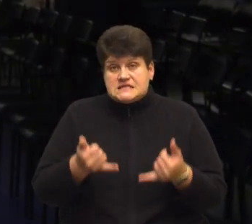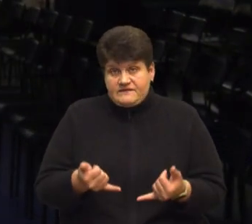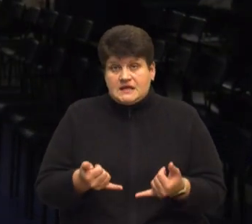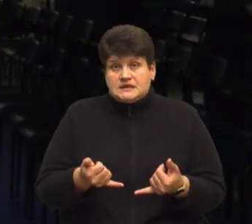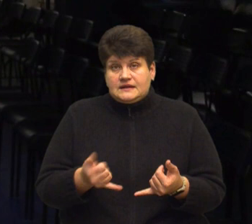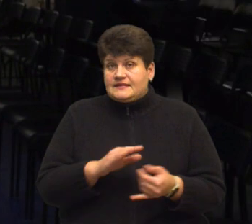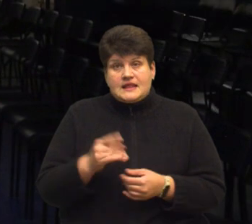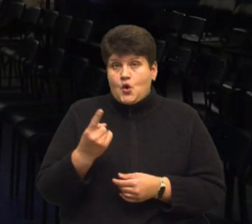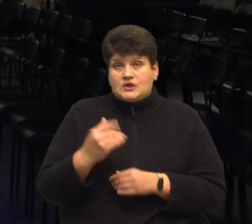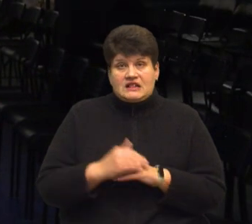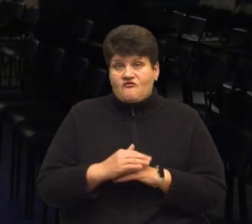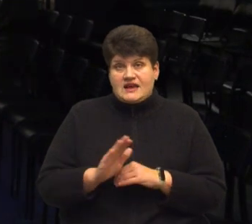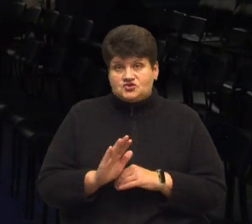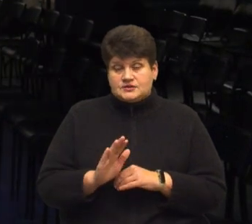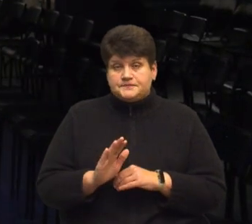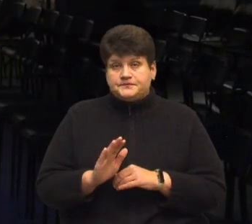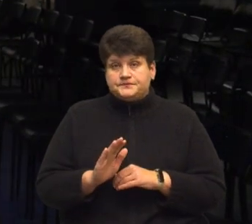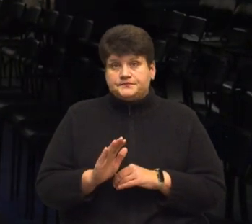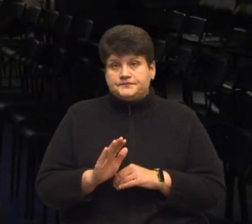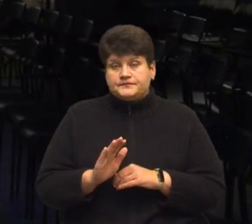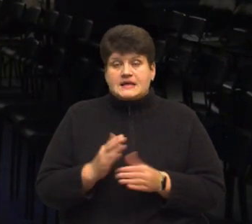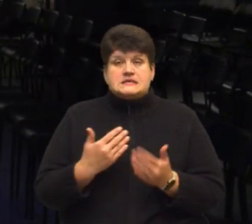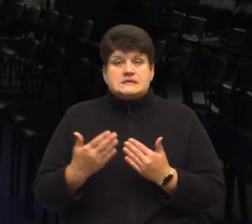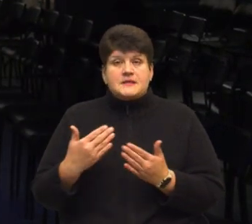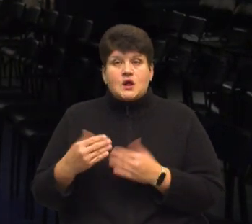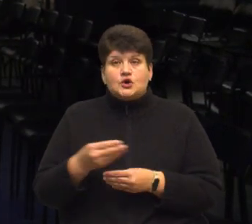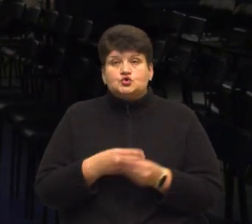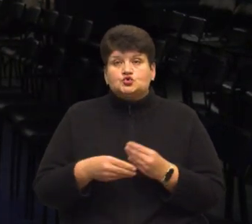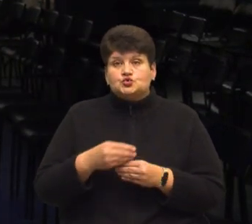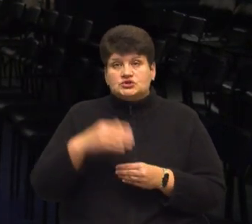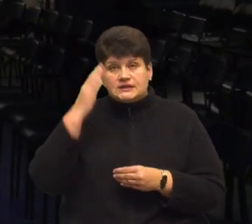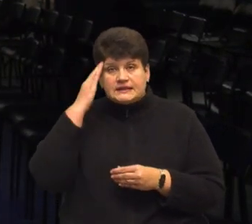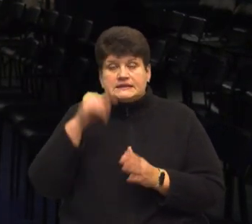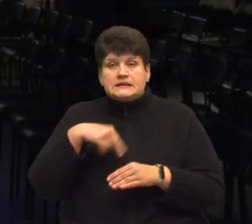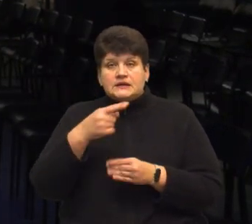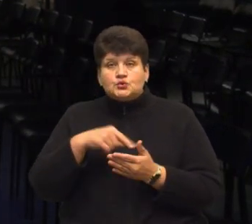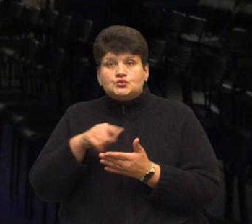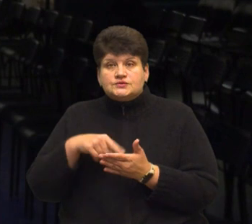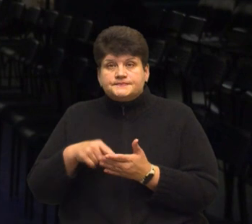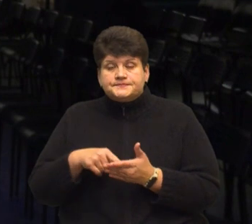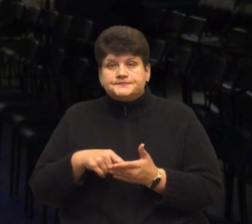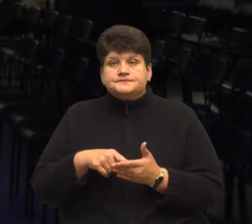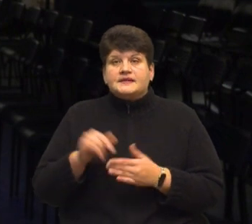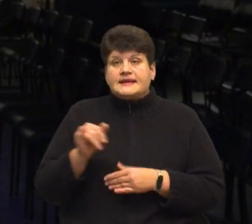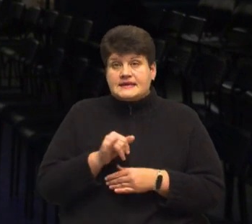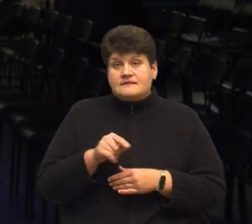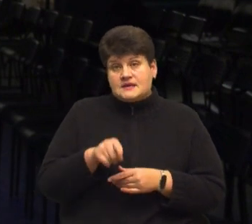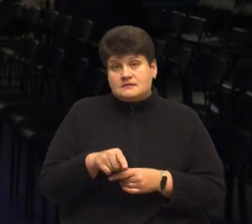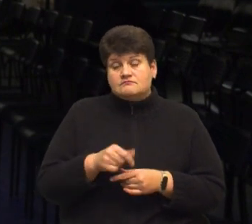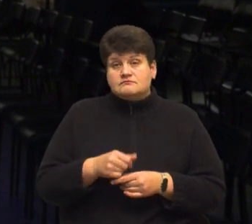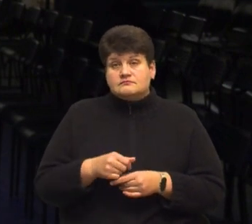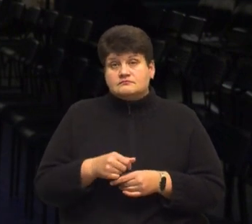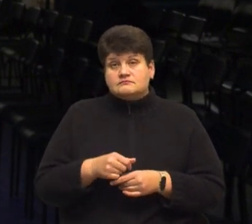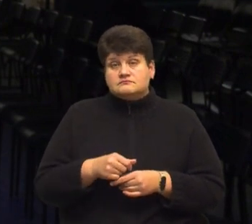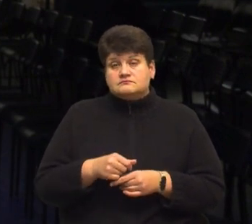не один вечір А спілкування із штучним інтелектом задаючи алгоритми і він